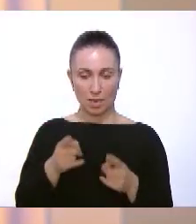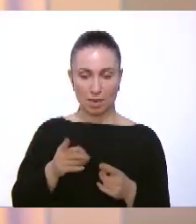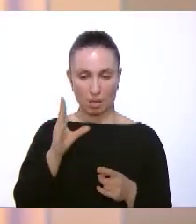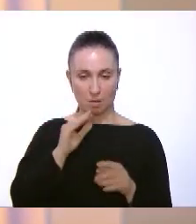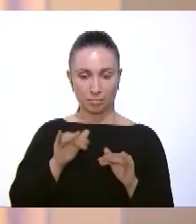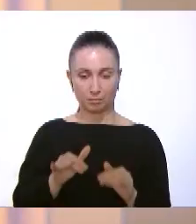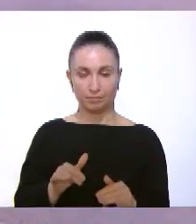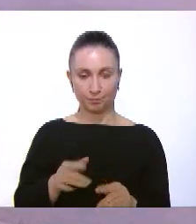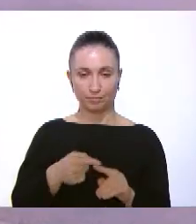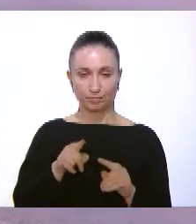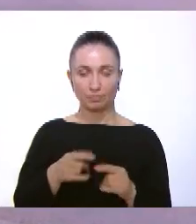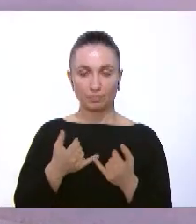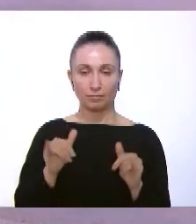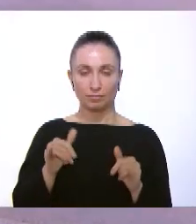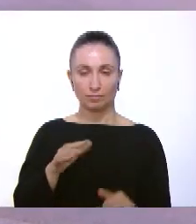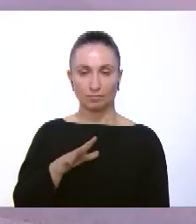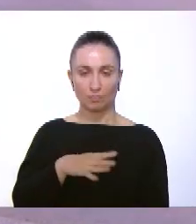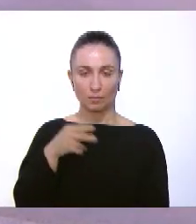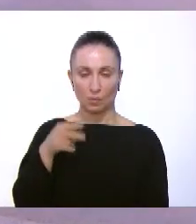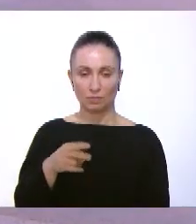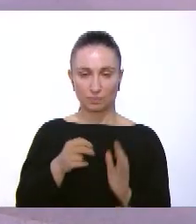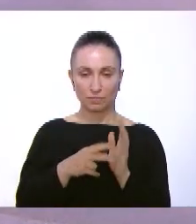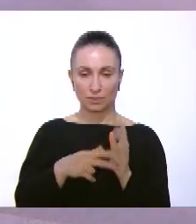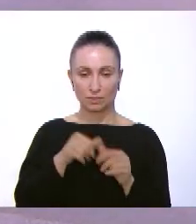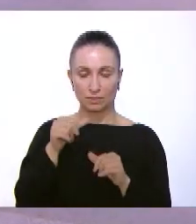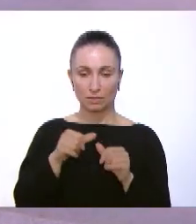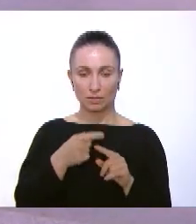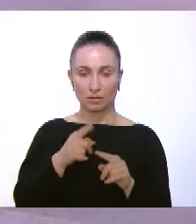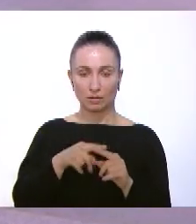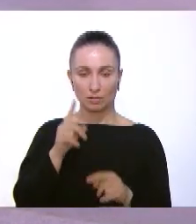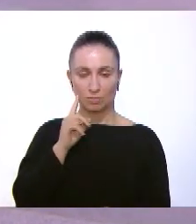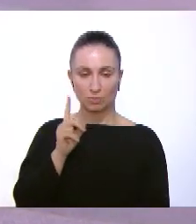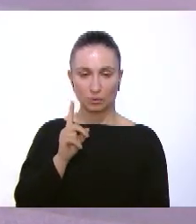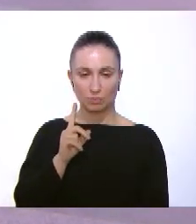რეალობაა. საოცრება მოხდა 2018 წელს, იმიტომ რომ